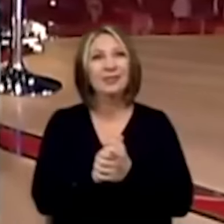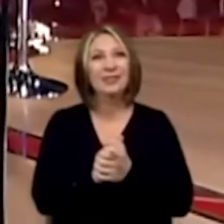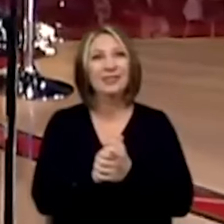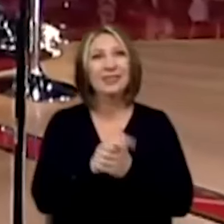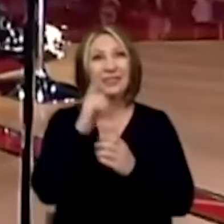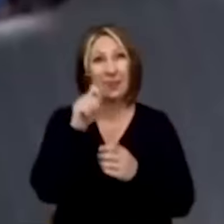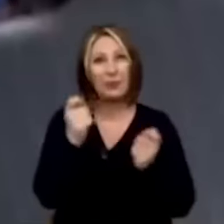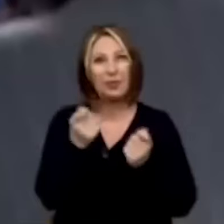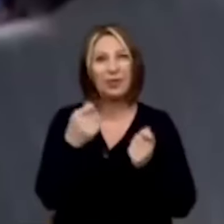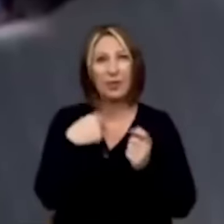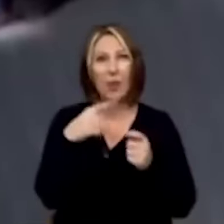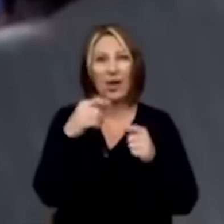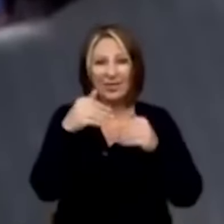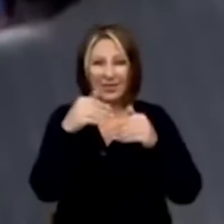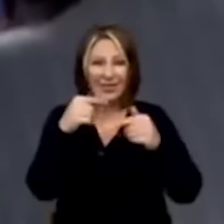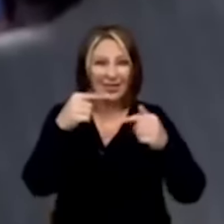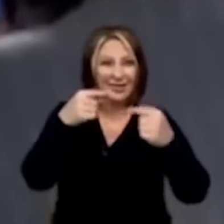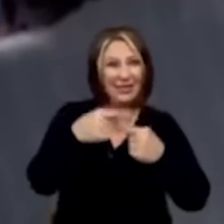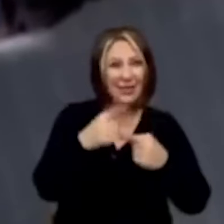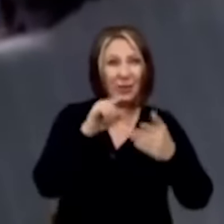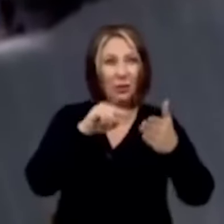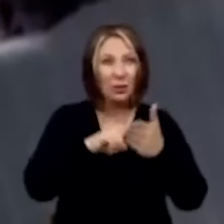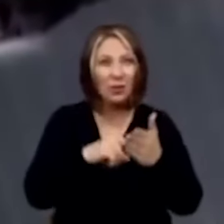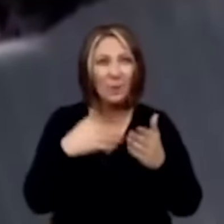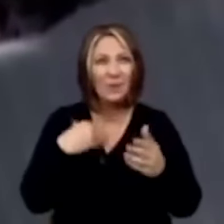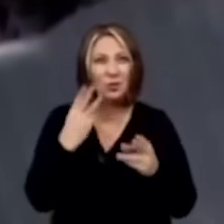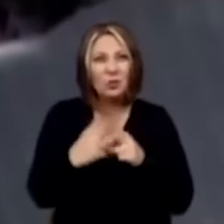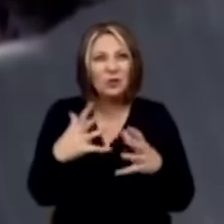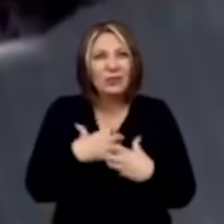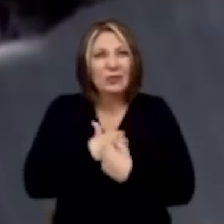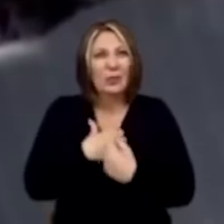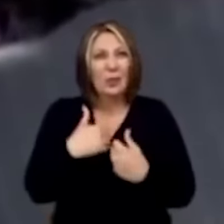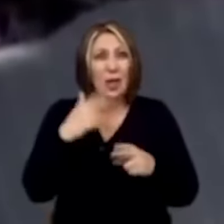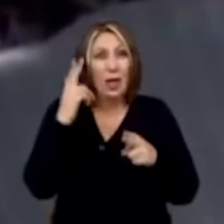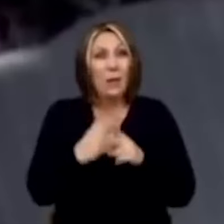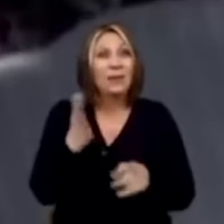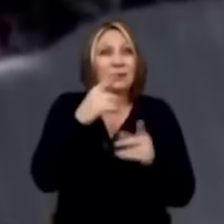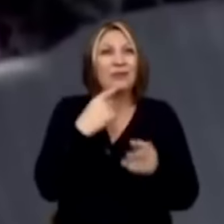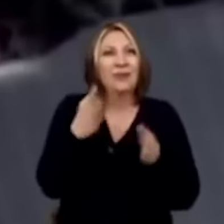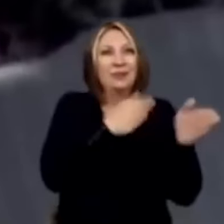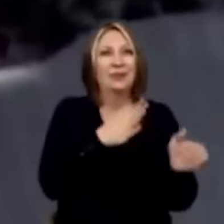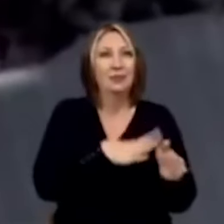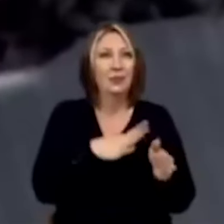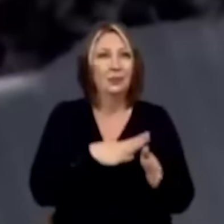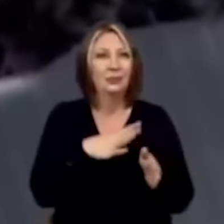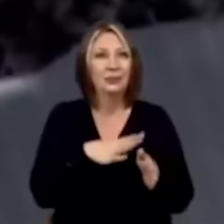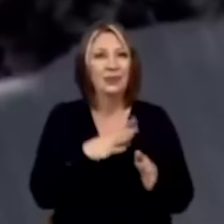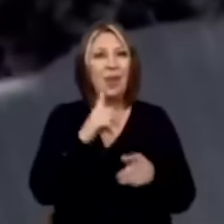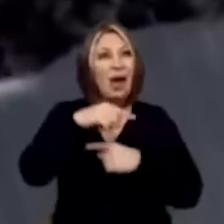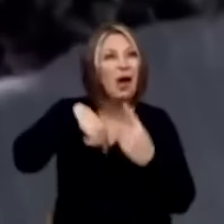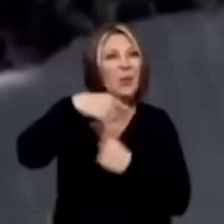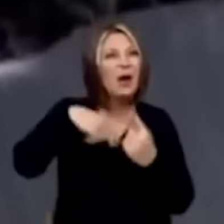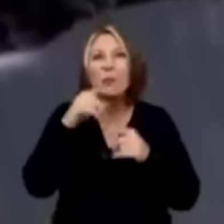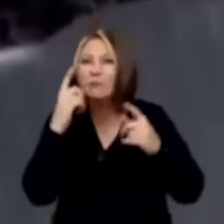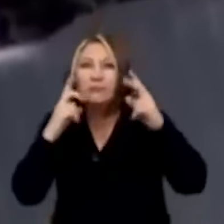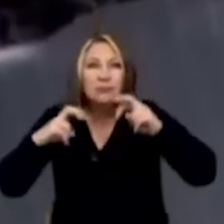Şimdi yaptığım işte de böyle sınırlı bir noktada kalınca ben çabuk sıkılıyorum bir şeyden. Hemen başka bir şeye geçmek istiyorum. İşte bir arayışa